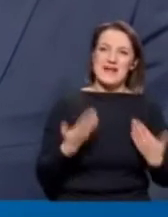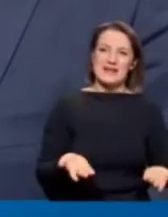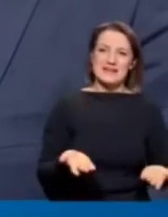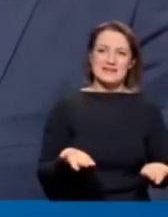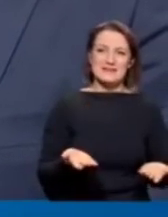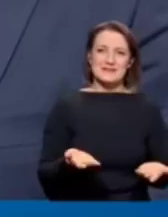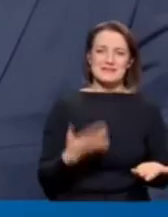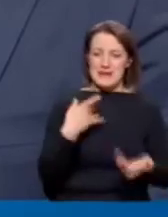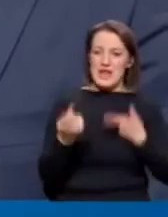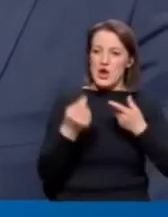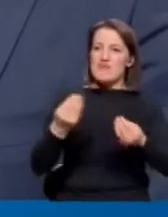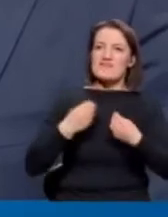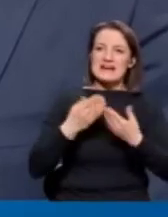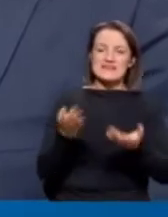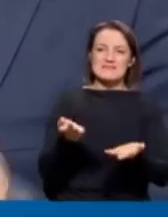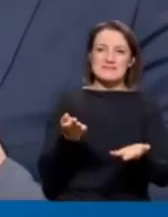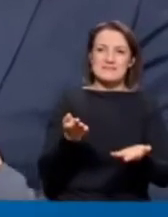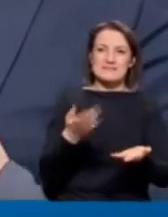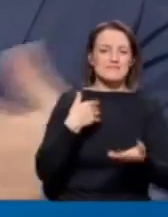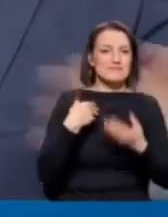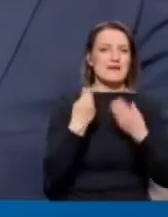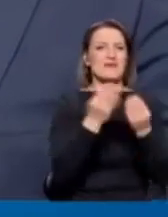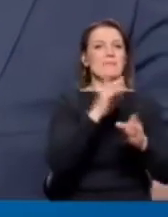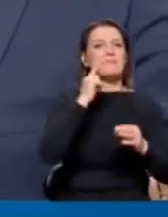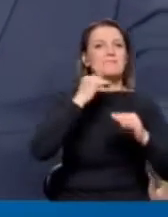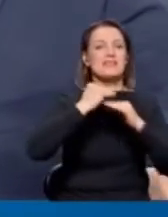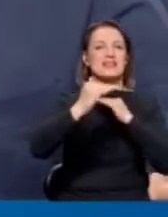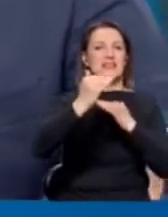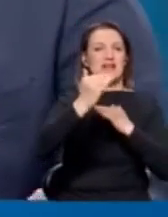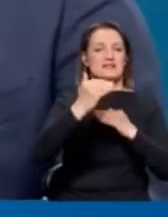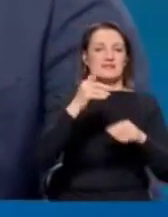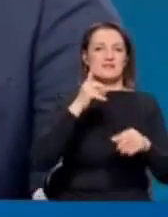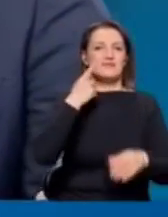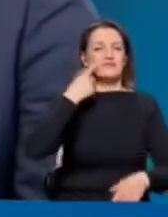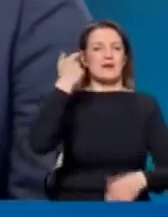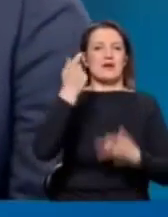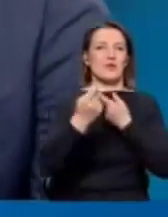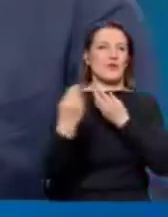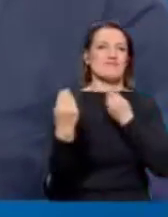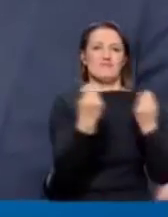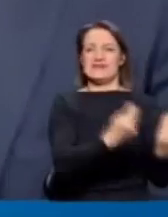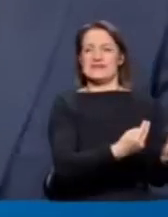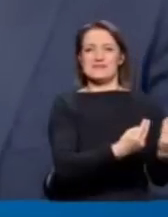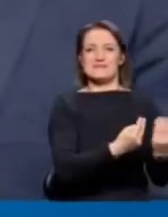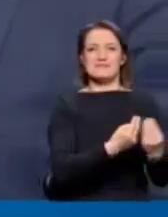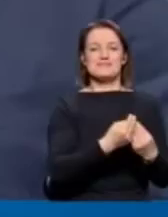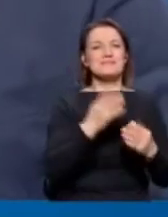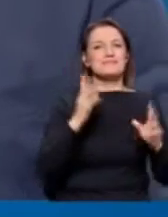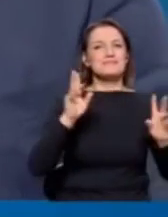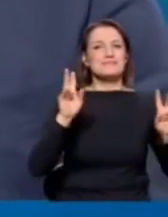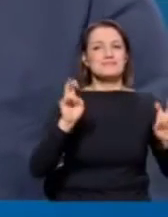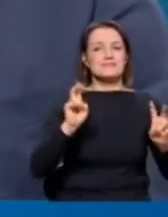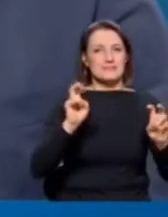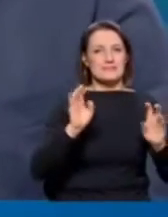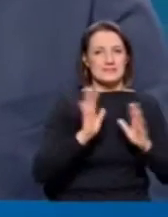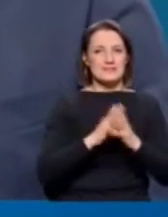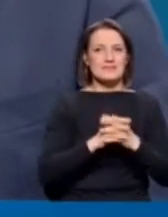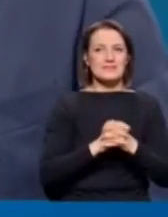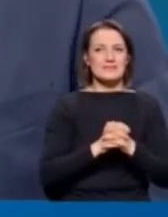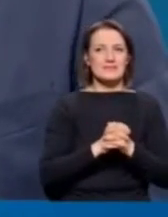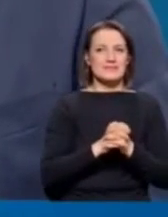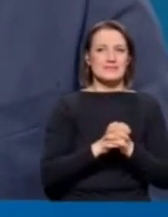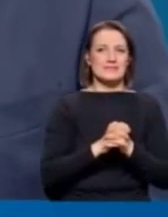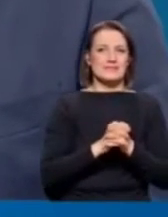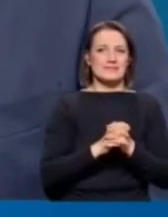Sen hangi ödev verdi bana Ben vermedim minnet ve Cumhurbaşkanlığı bir abi istiyorsan